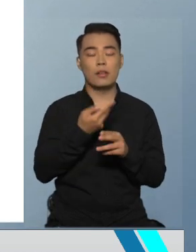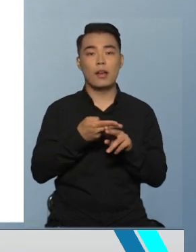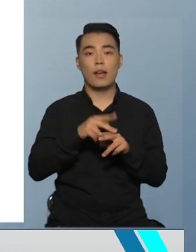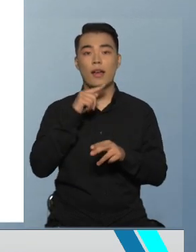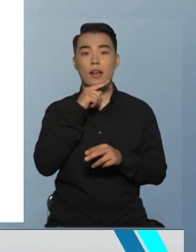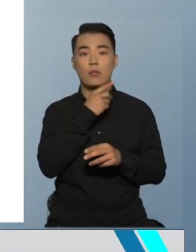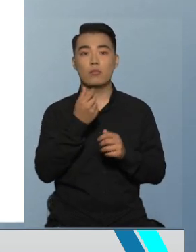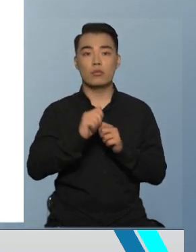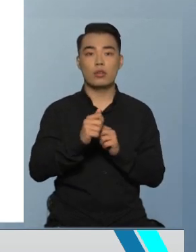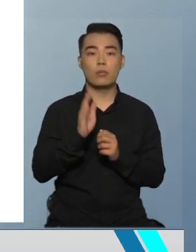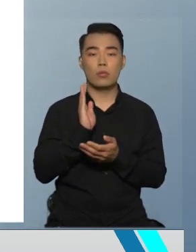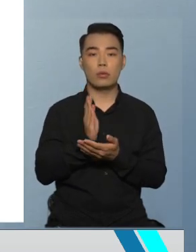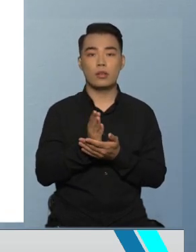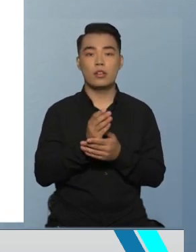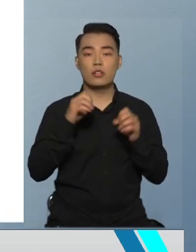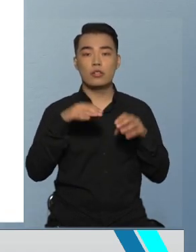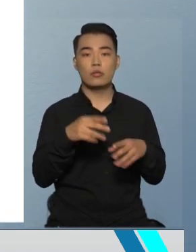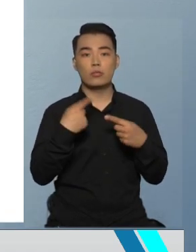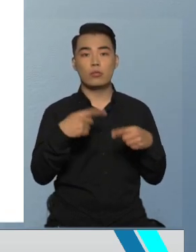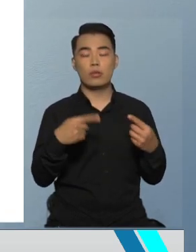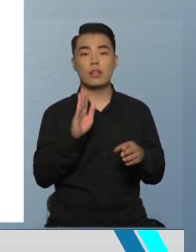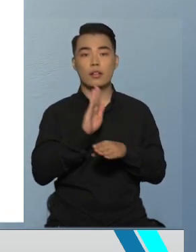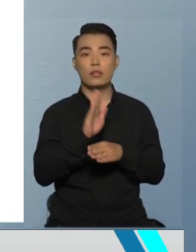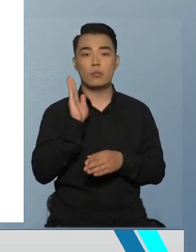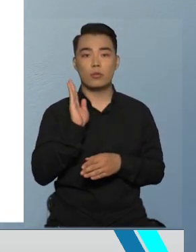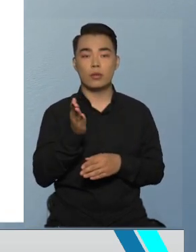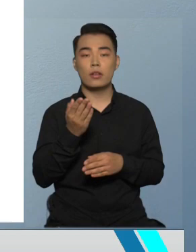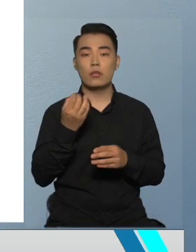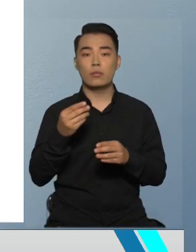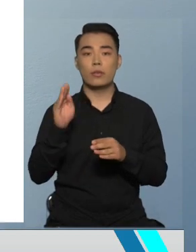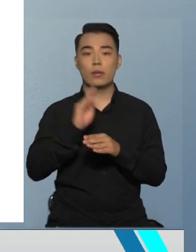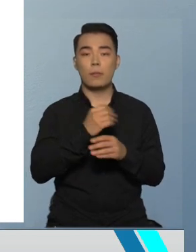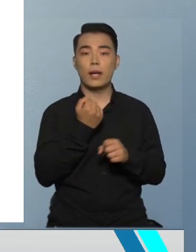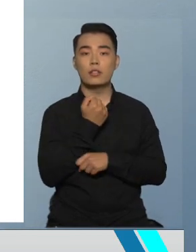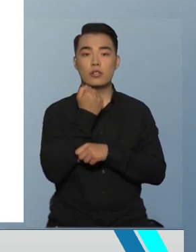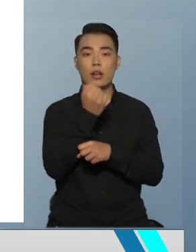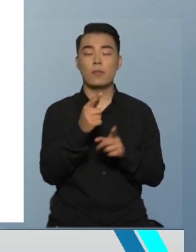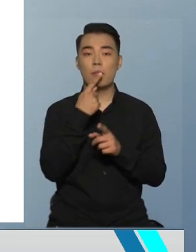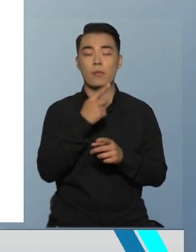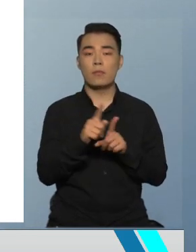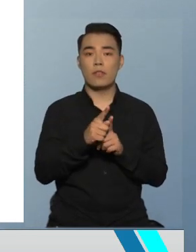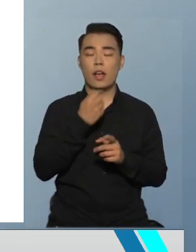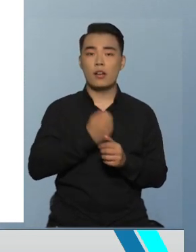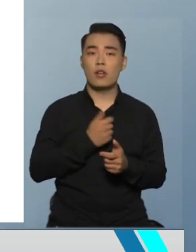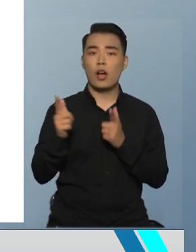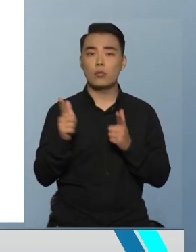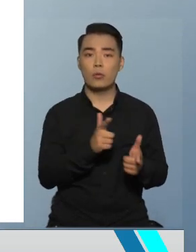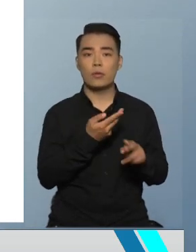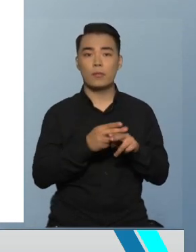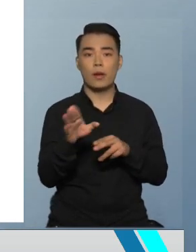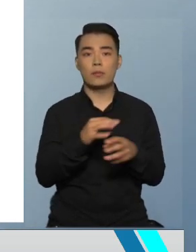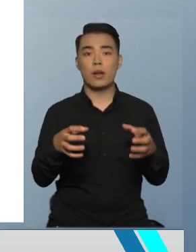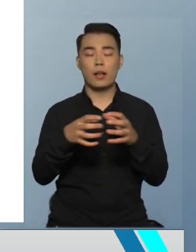бюджетных средств и необходимостью решать другие задачи. В приоритете поддержание боеготовности и мобильности